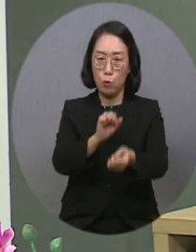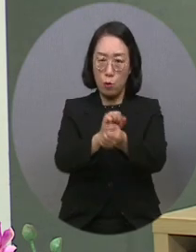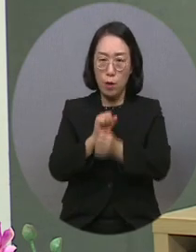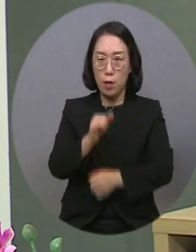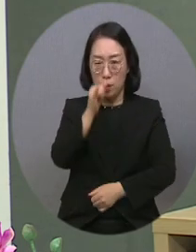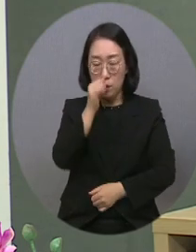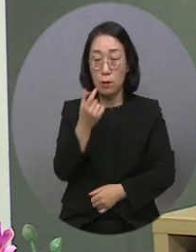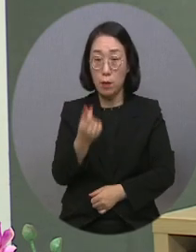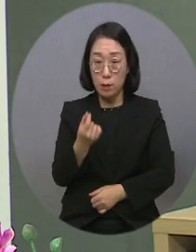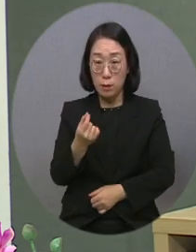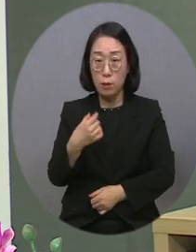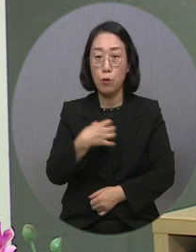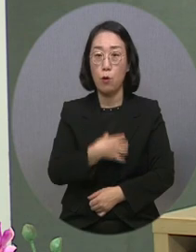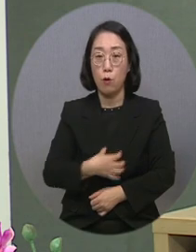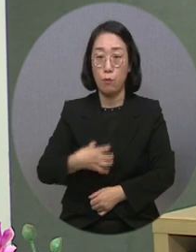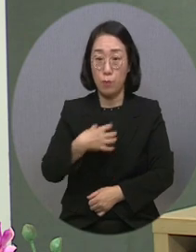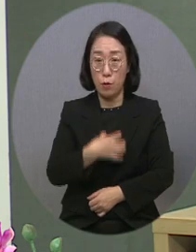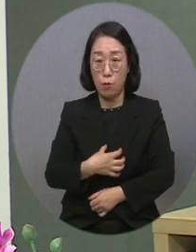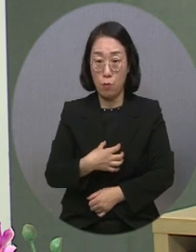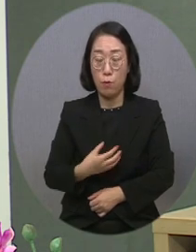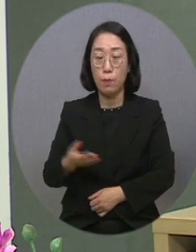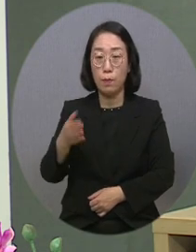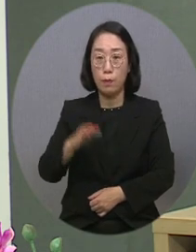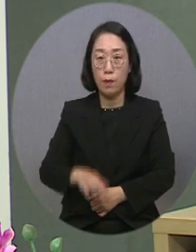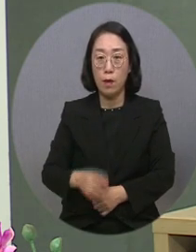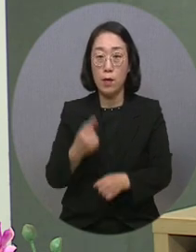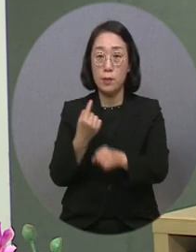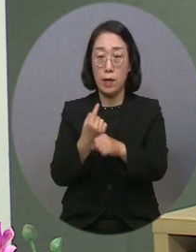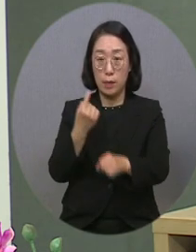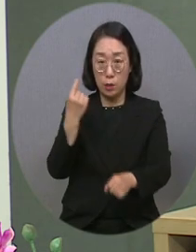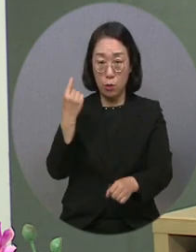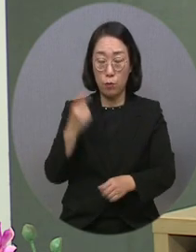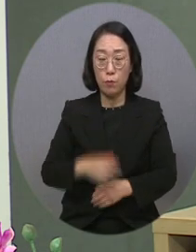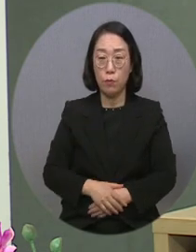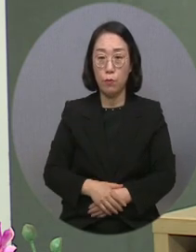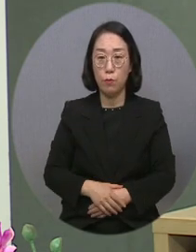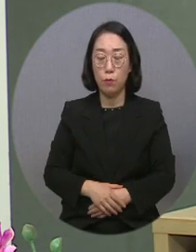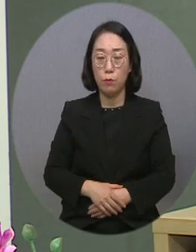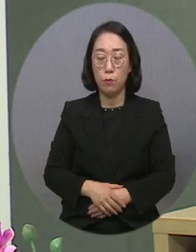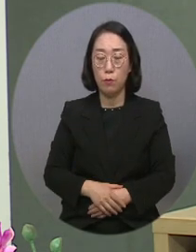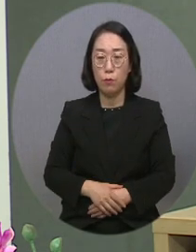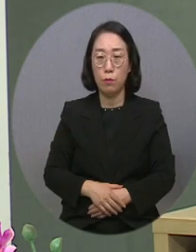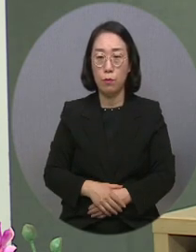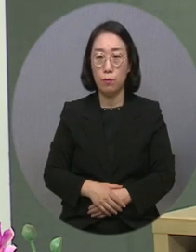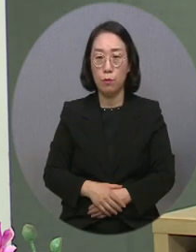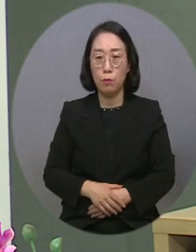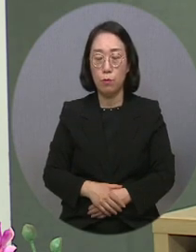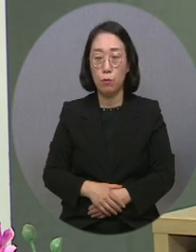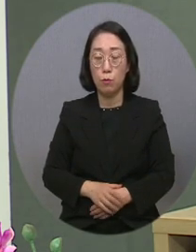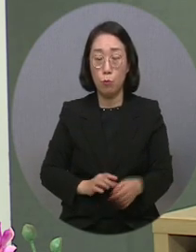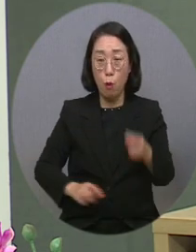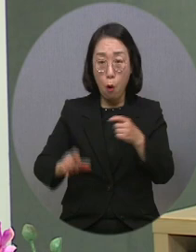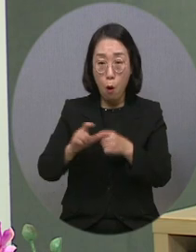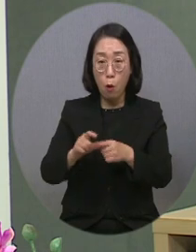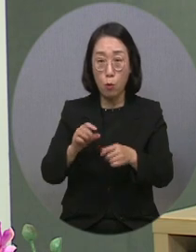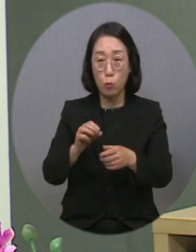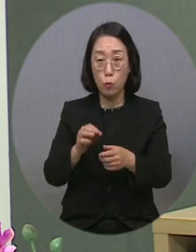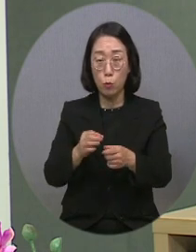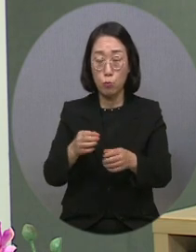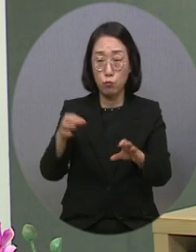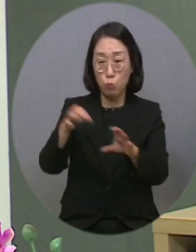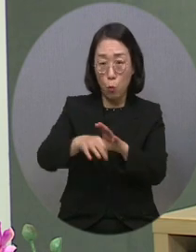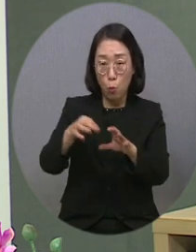않을까 예. 염려도 됩니다만은 예. 작년 영향은 오히려 증액이 됐다는